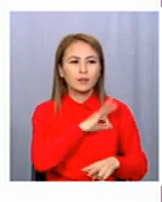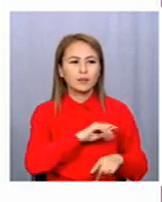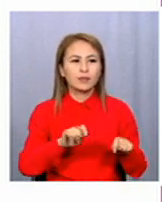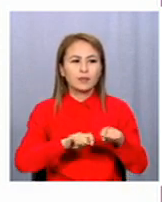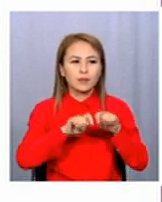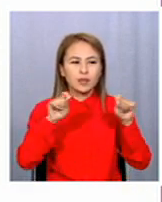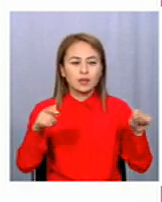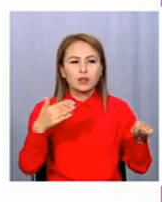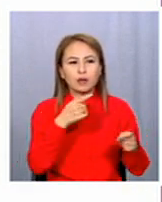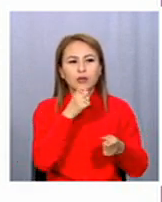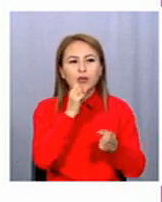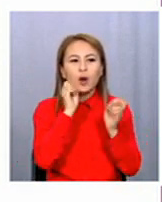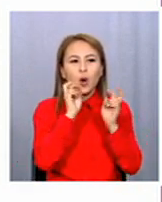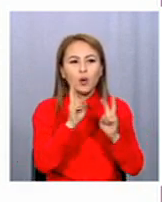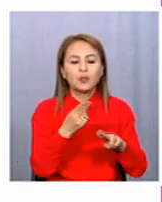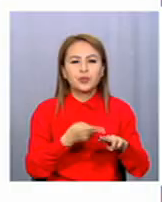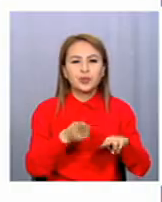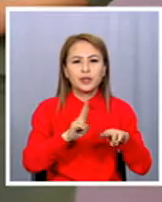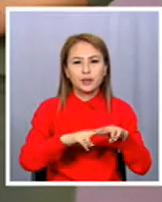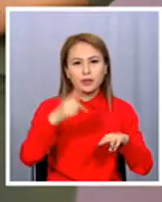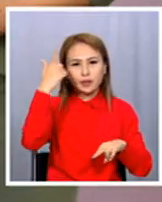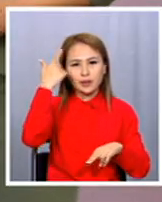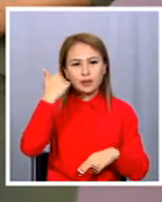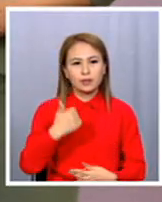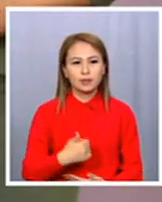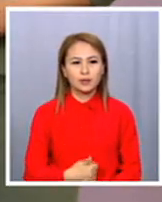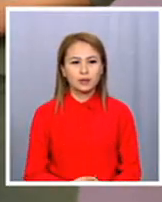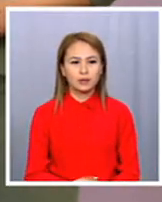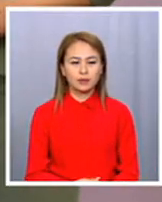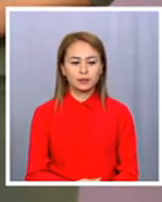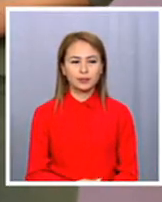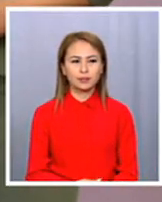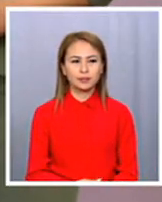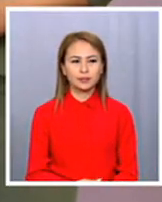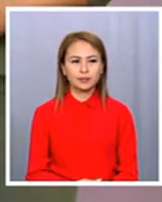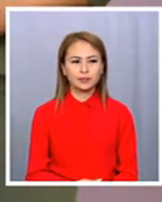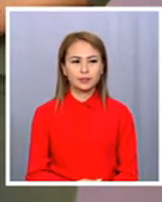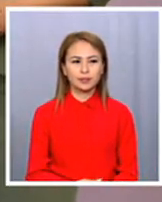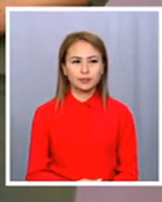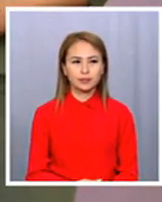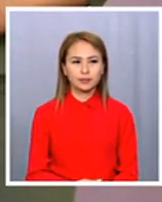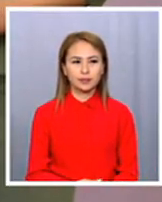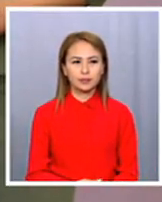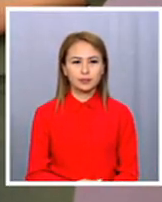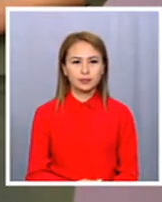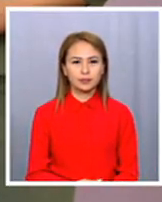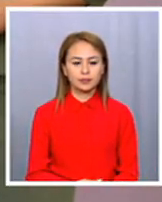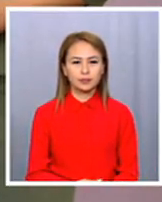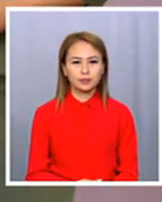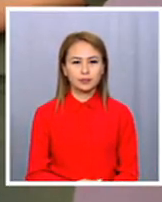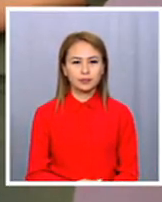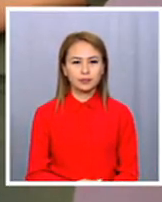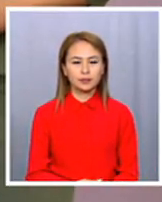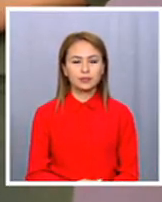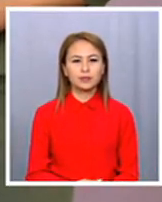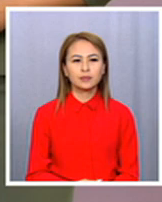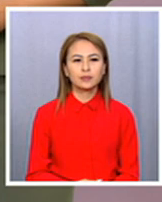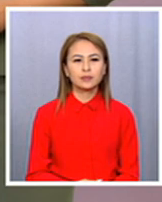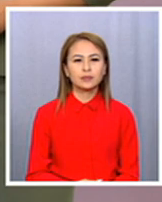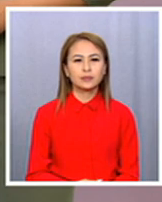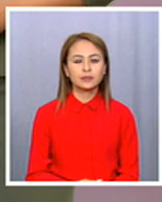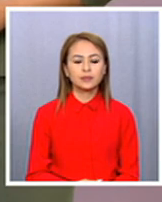болатынын және оның өте қауіпті екенін білдіңдер. Сабағымыз осымен аяқталды. Келесі